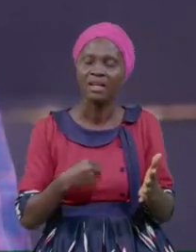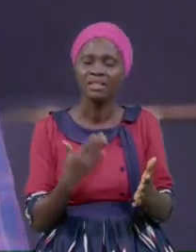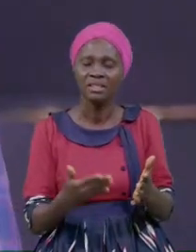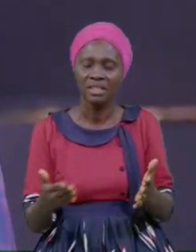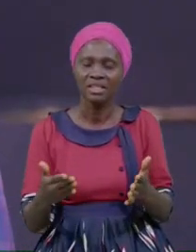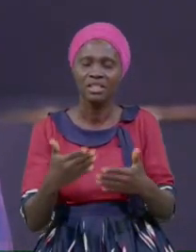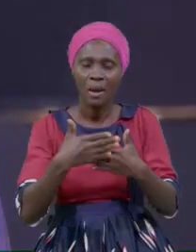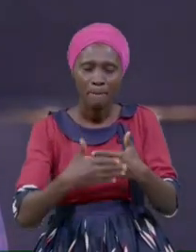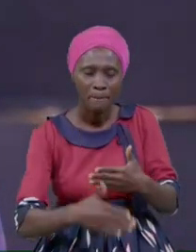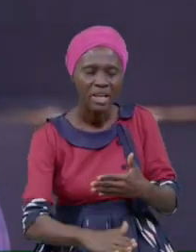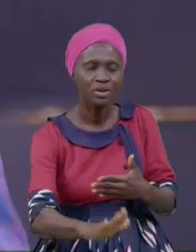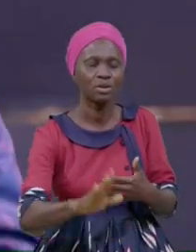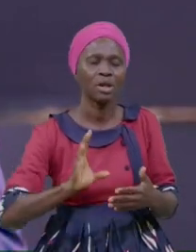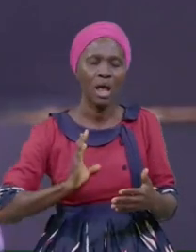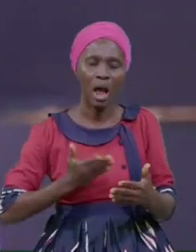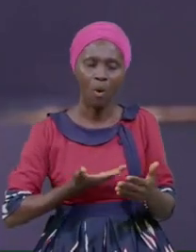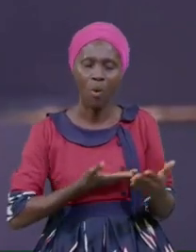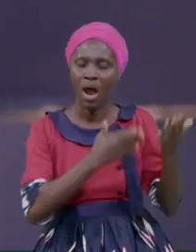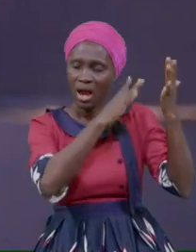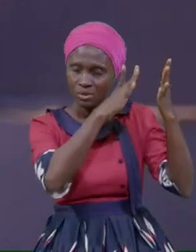et même au-delà de nos attentes,